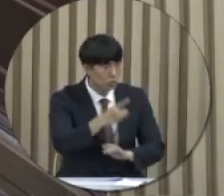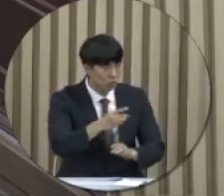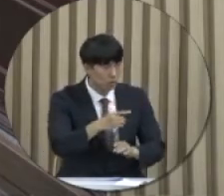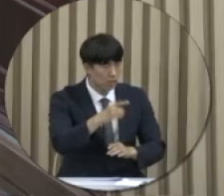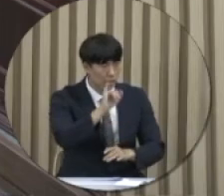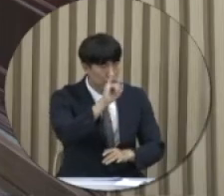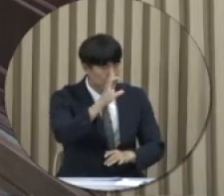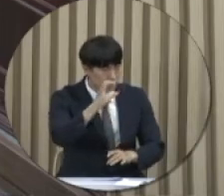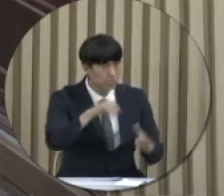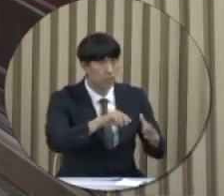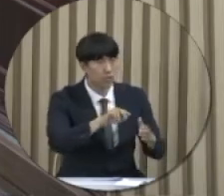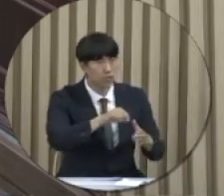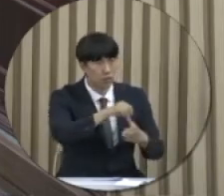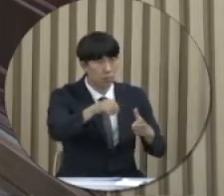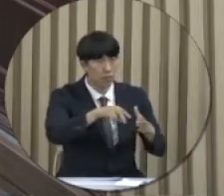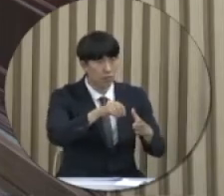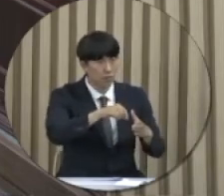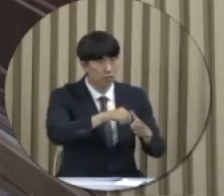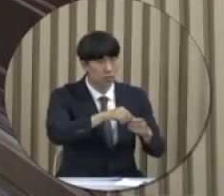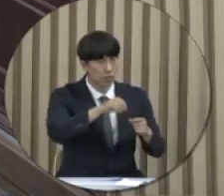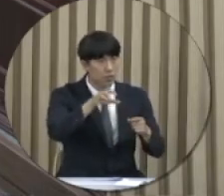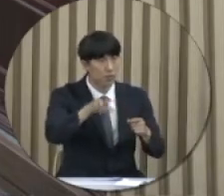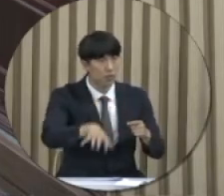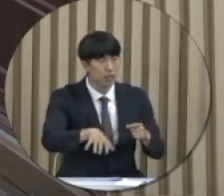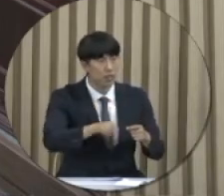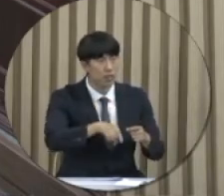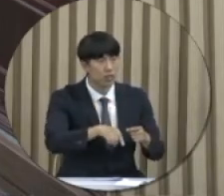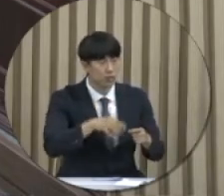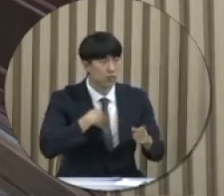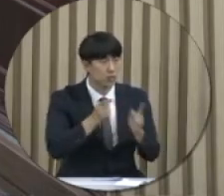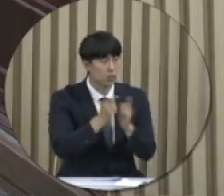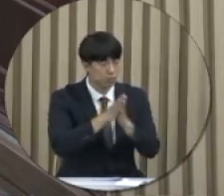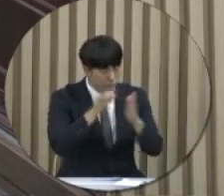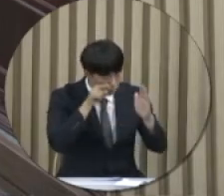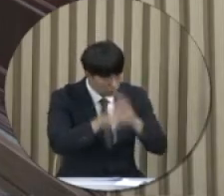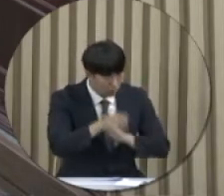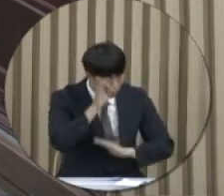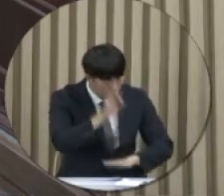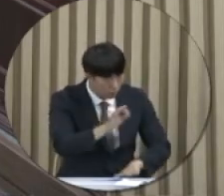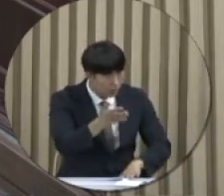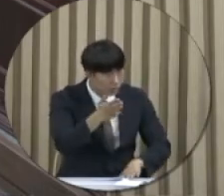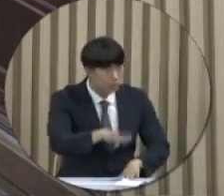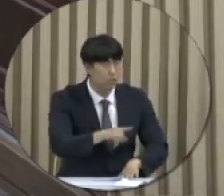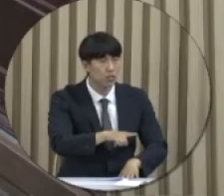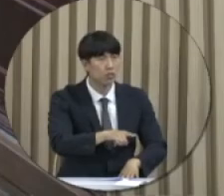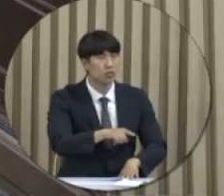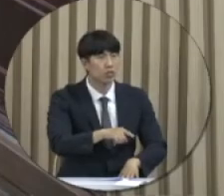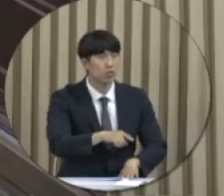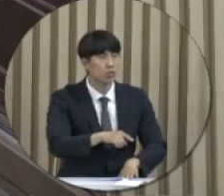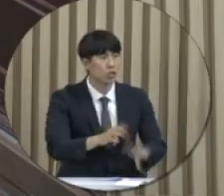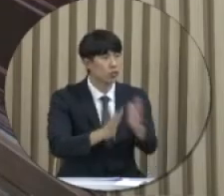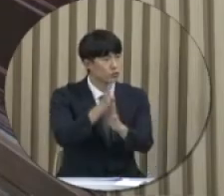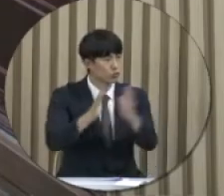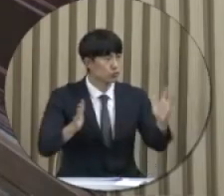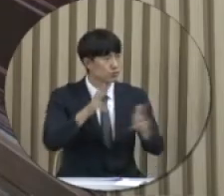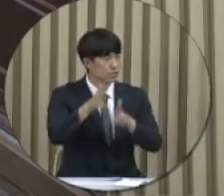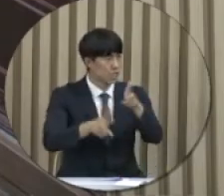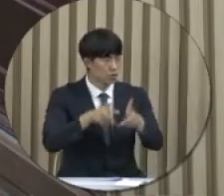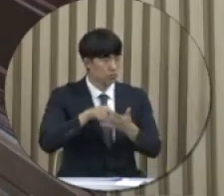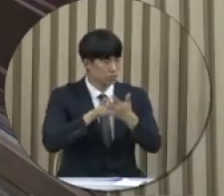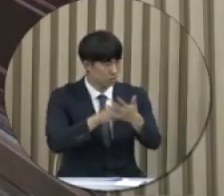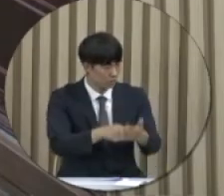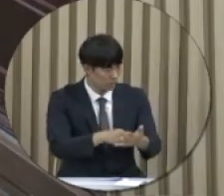이 사진을 좀 볼 수가 있습니다. 그래서 제가 현장도 가봤는데요. 여기에 도시숲 사업을 진행을 한다고 해서